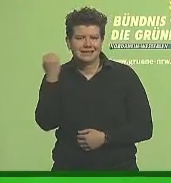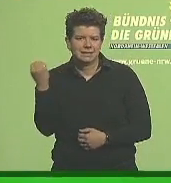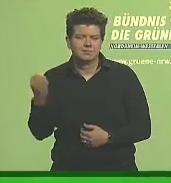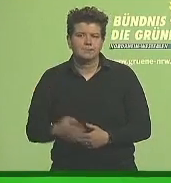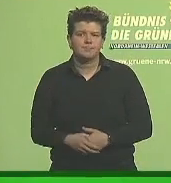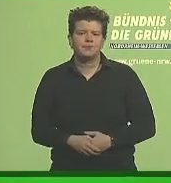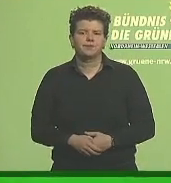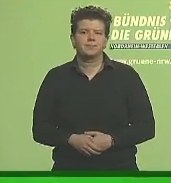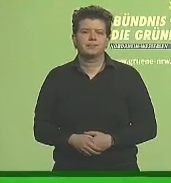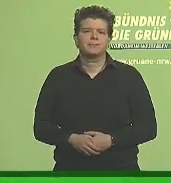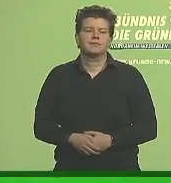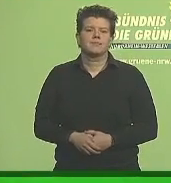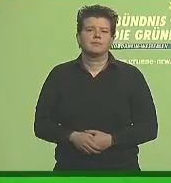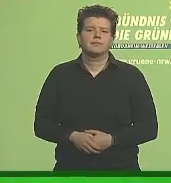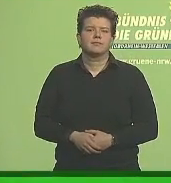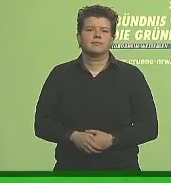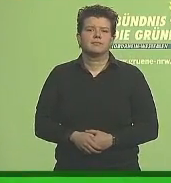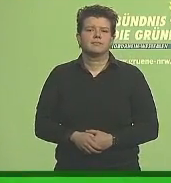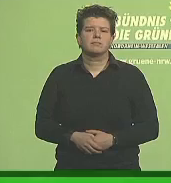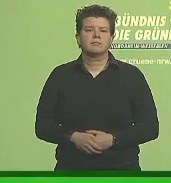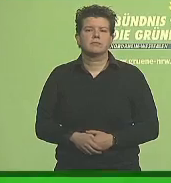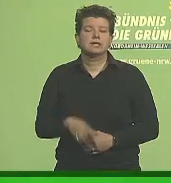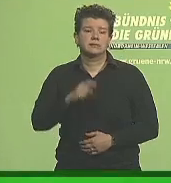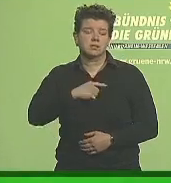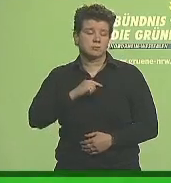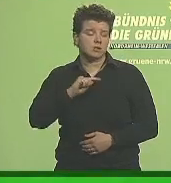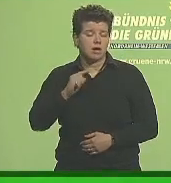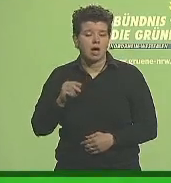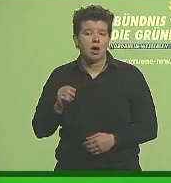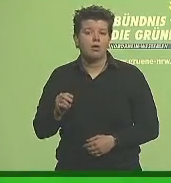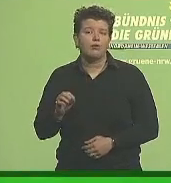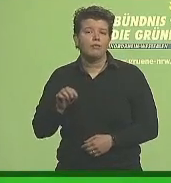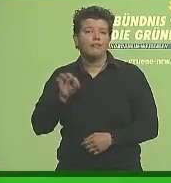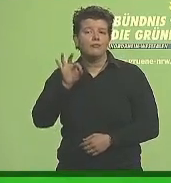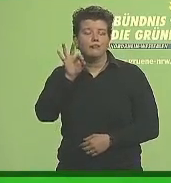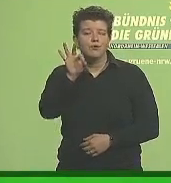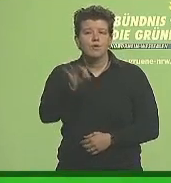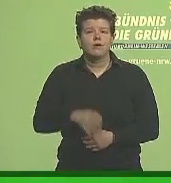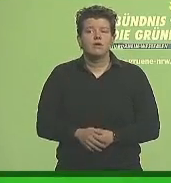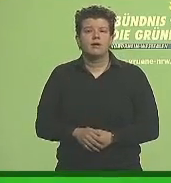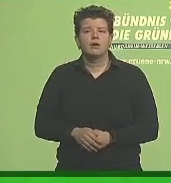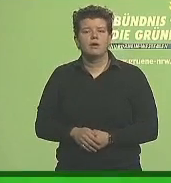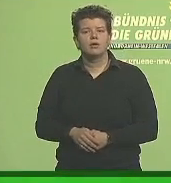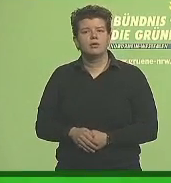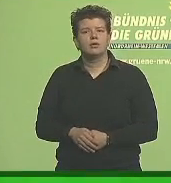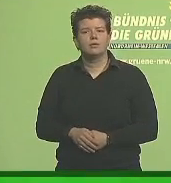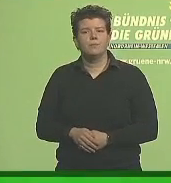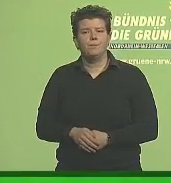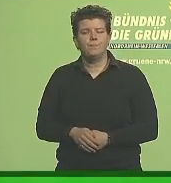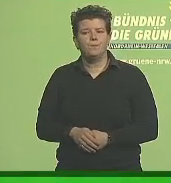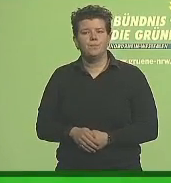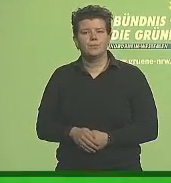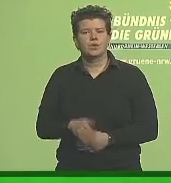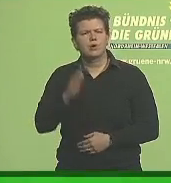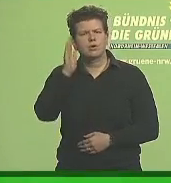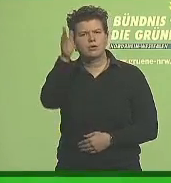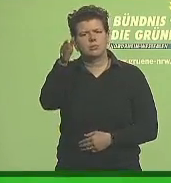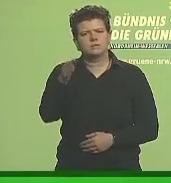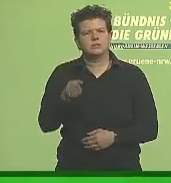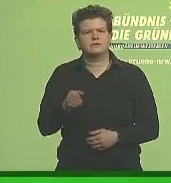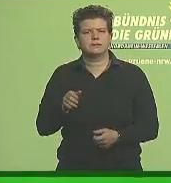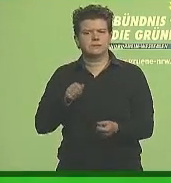bin gleichzeitig sehr für die Durchsetzung eines konsequenten Energiemanagements in allen